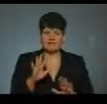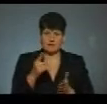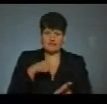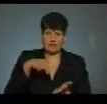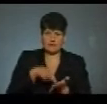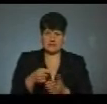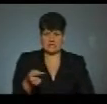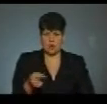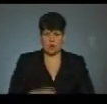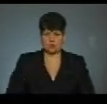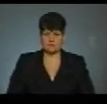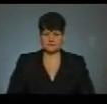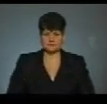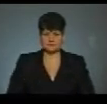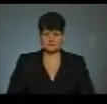місті Тернопіль.